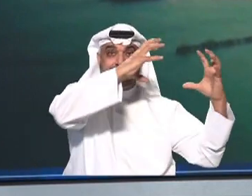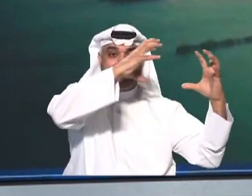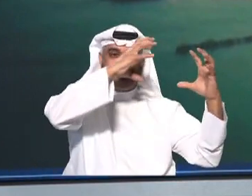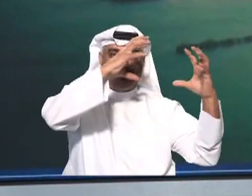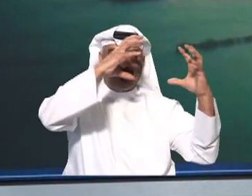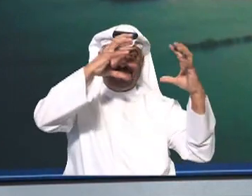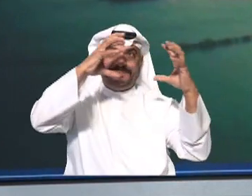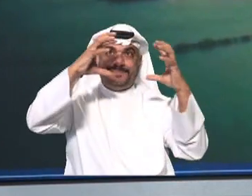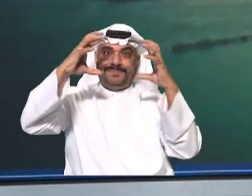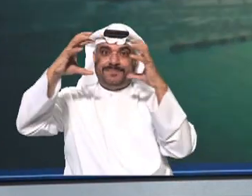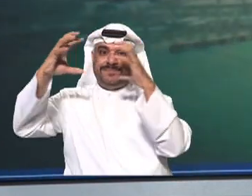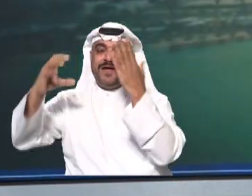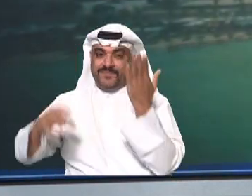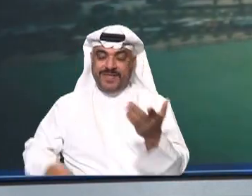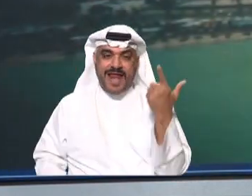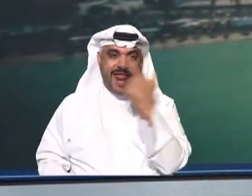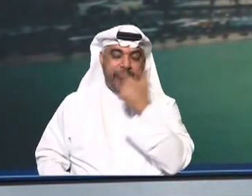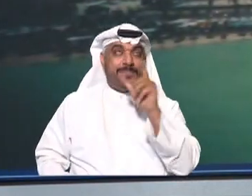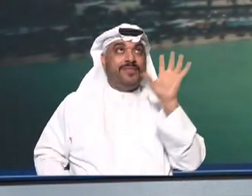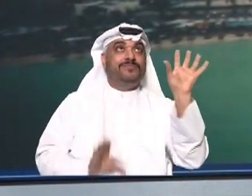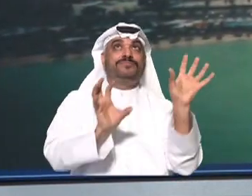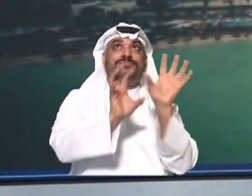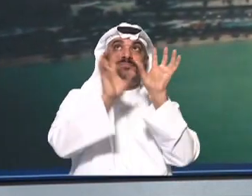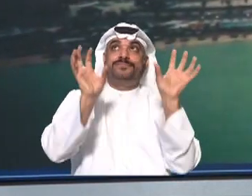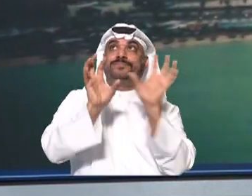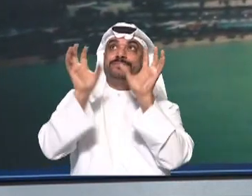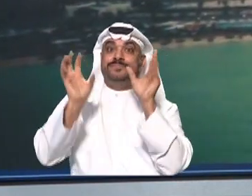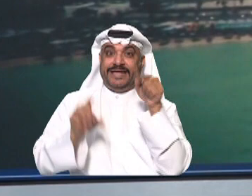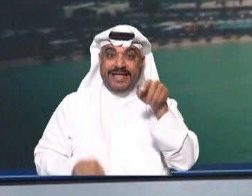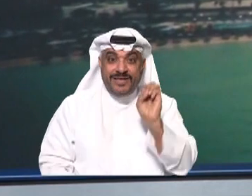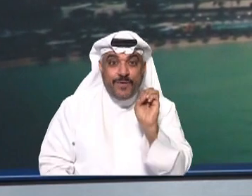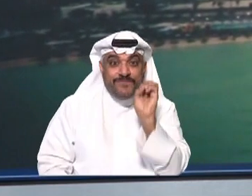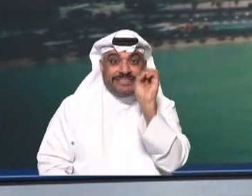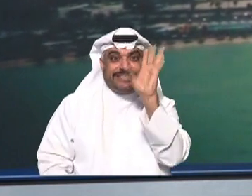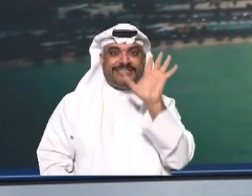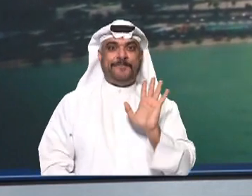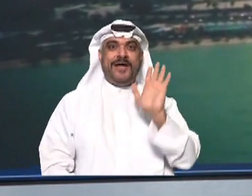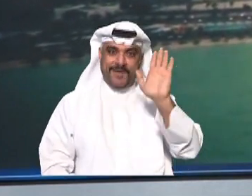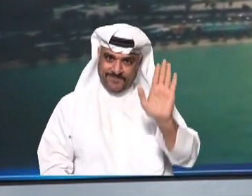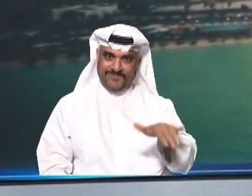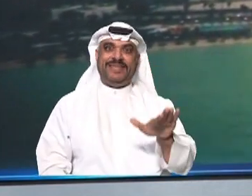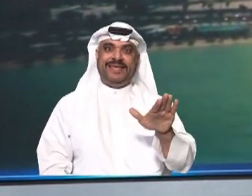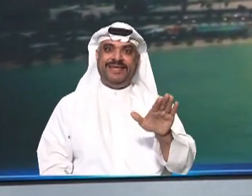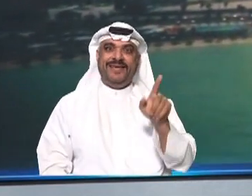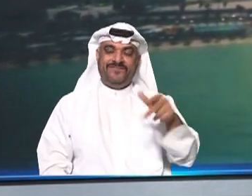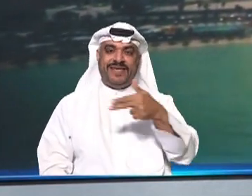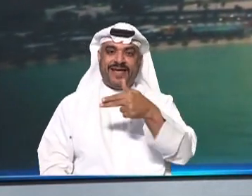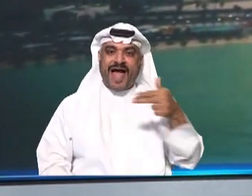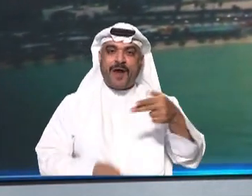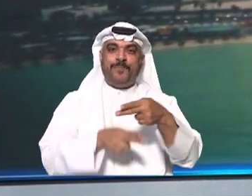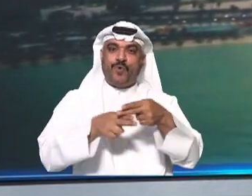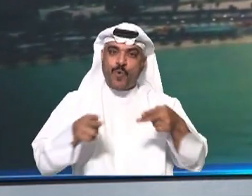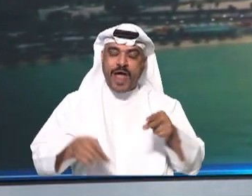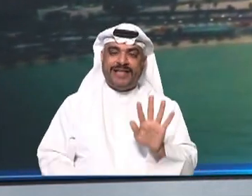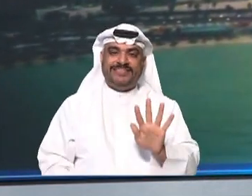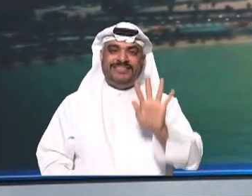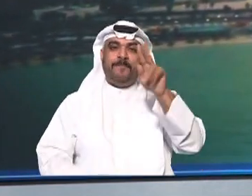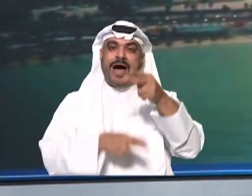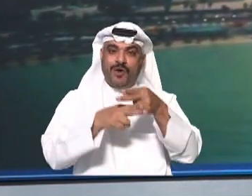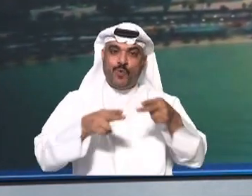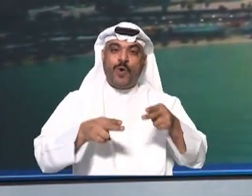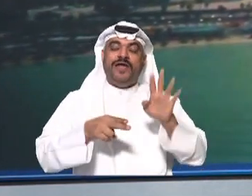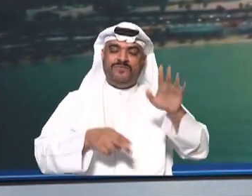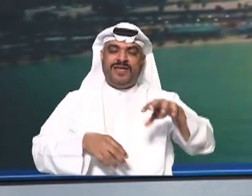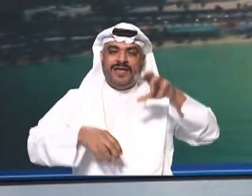كانت هناك سحب ممطرة بدأت في فجر اليوم على بعض المناطق الغربية وكذلك المناطق الشمالية.